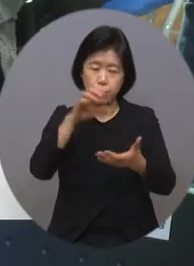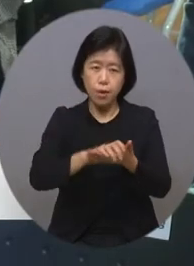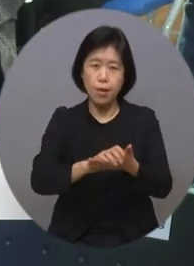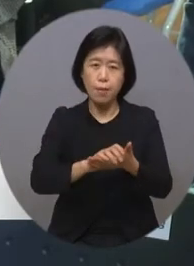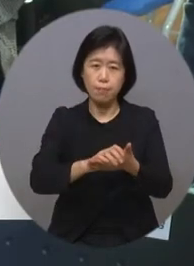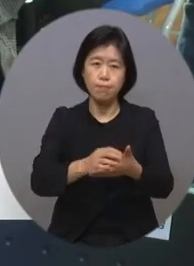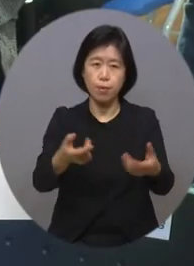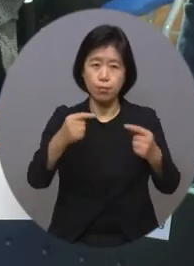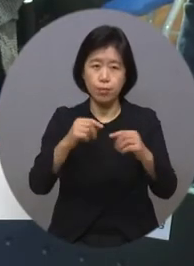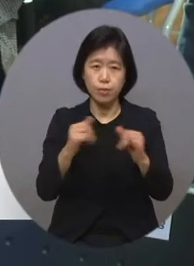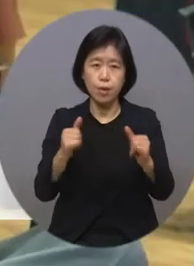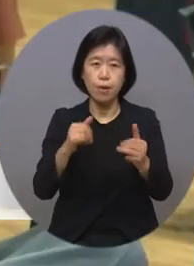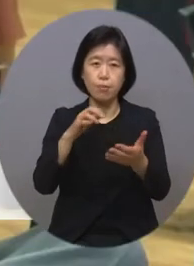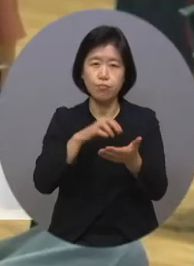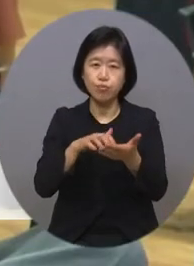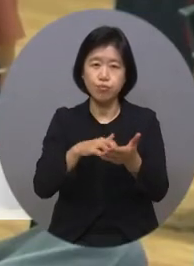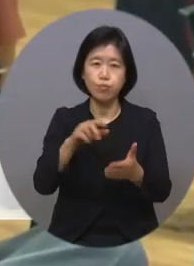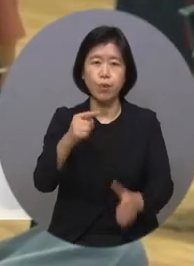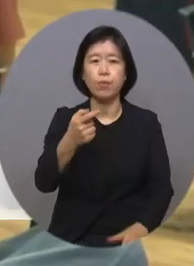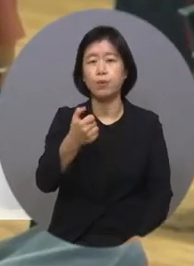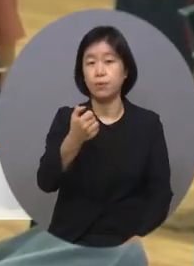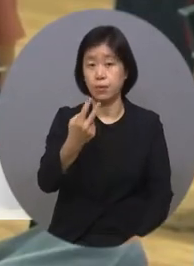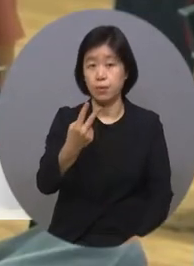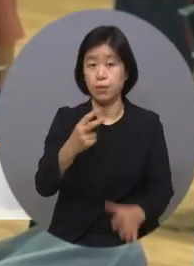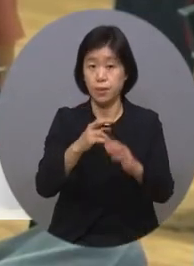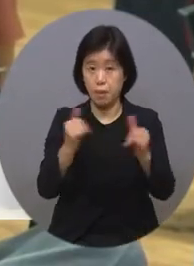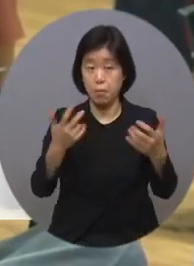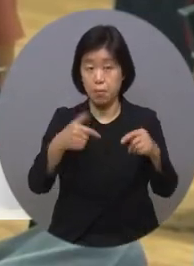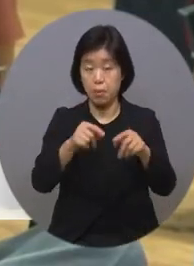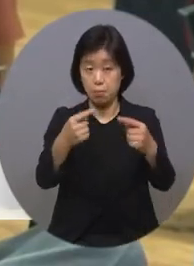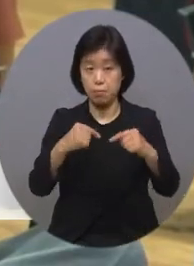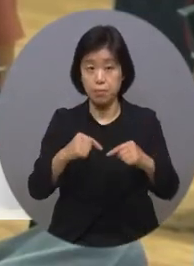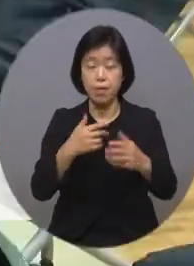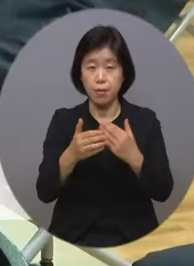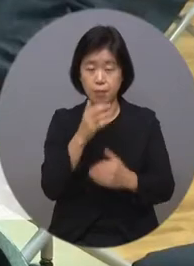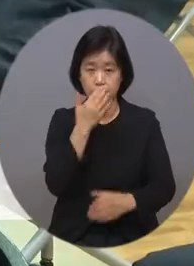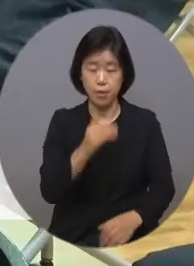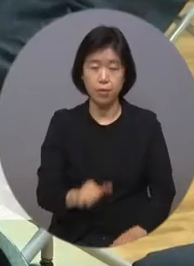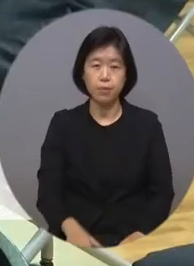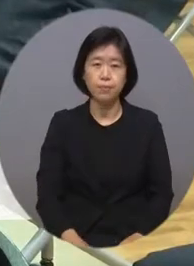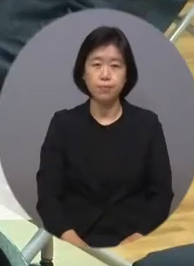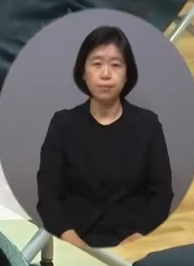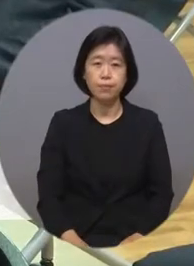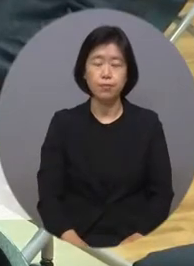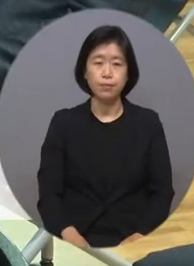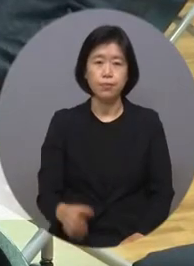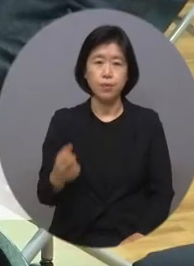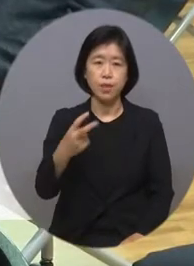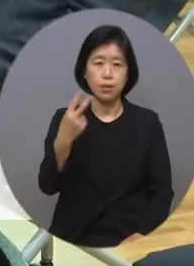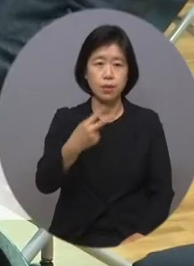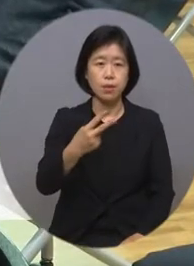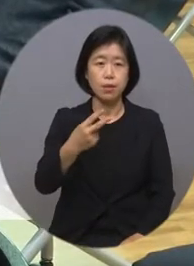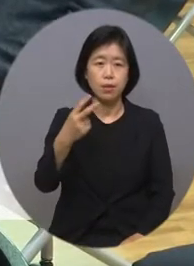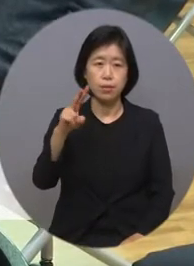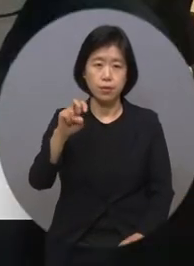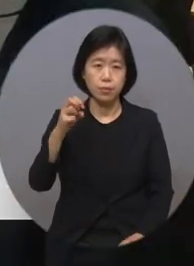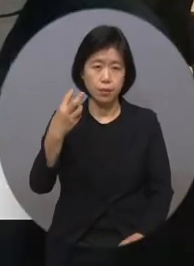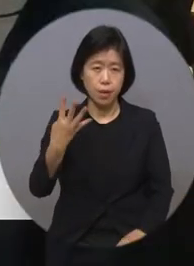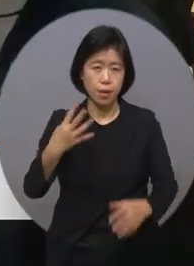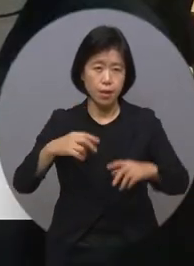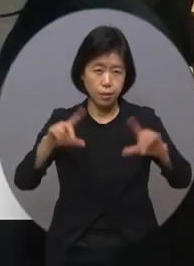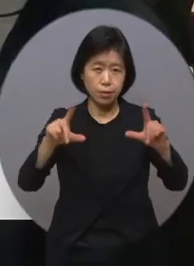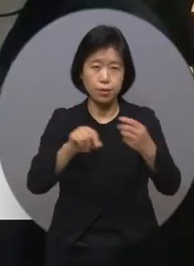생활관이 마련돼 있습니다. 특히 한국해양소년단 연맹이 위수탁 협약을 맺고 2024년